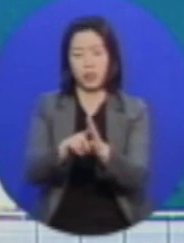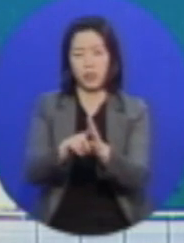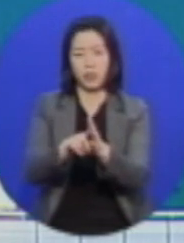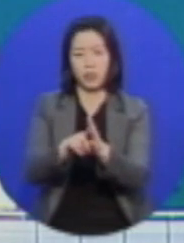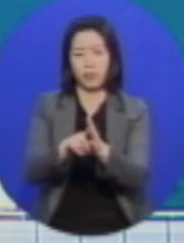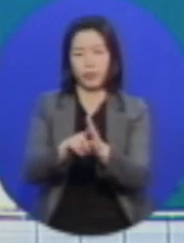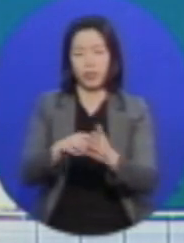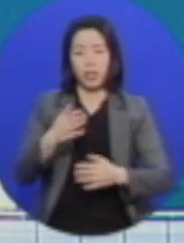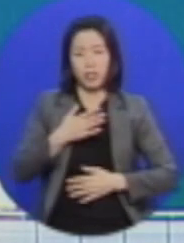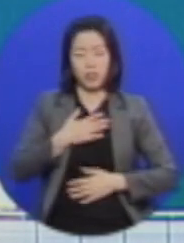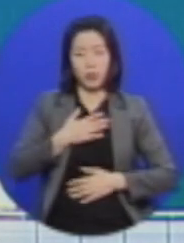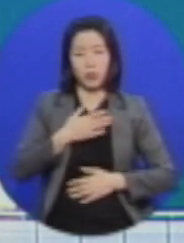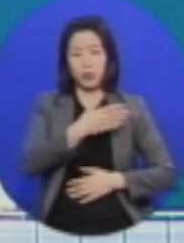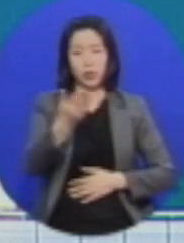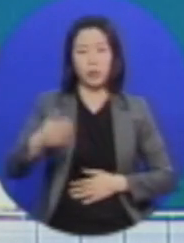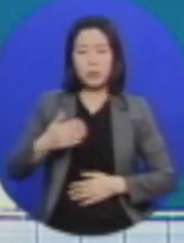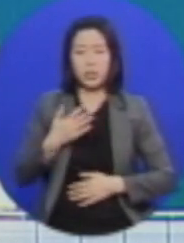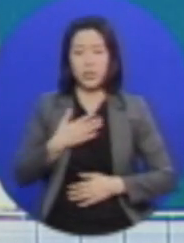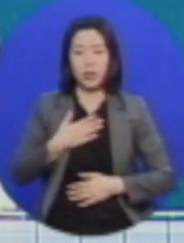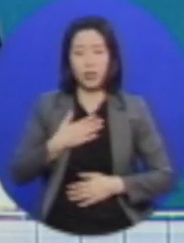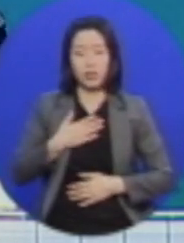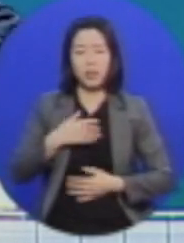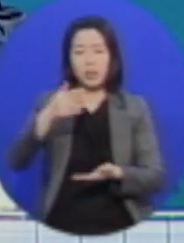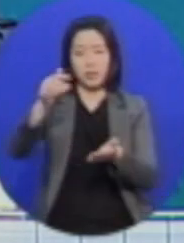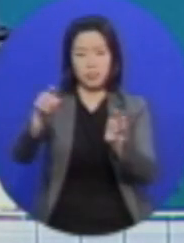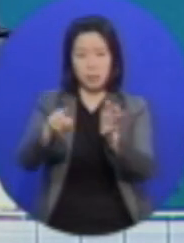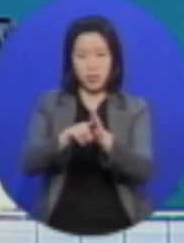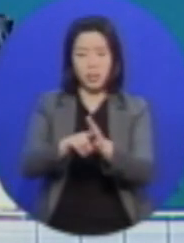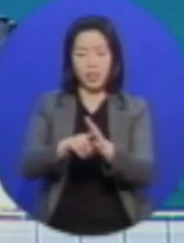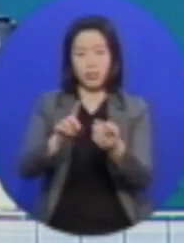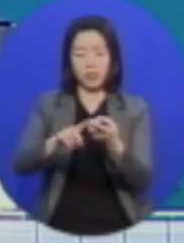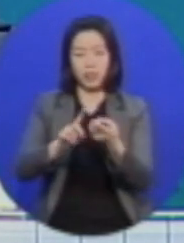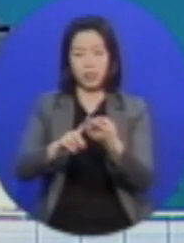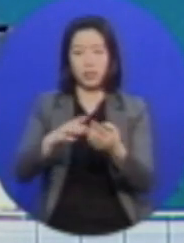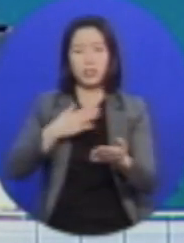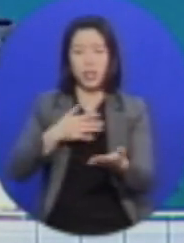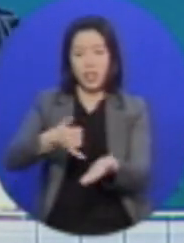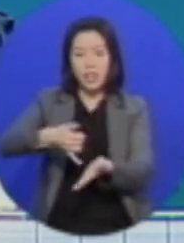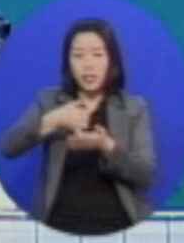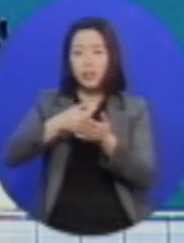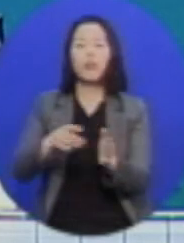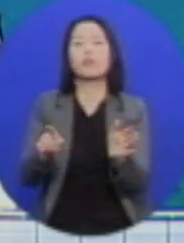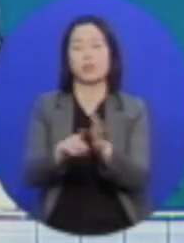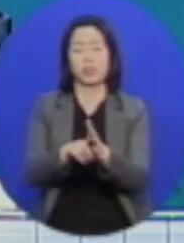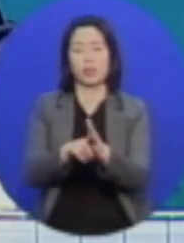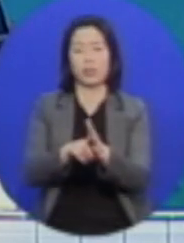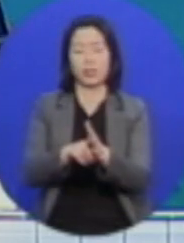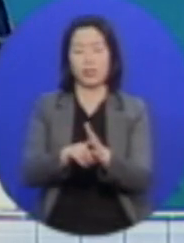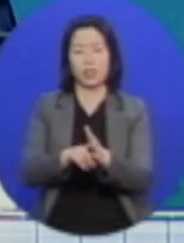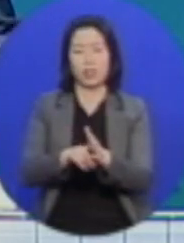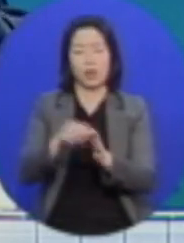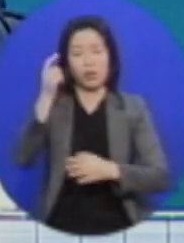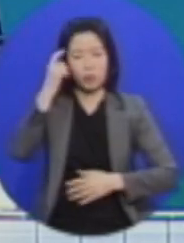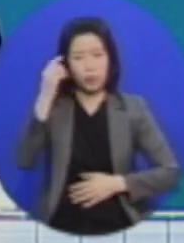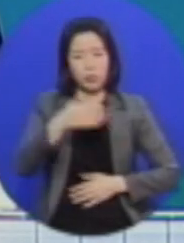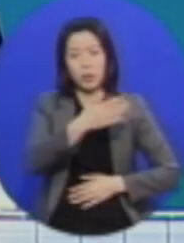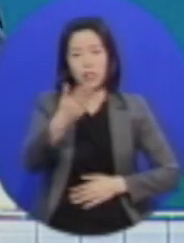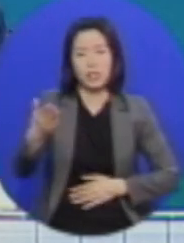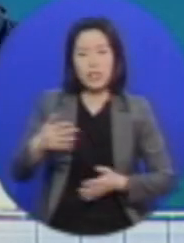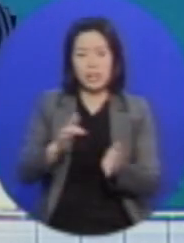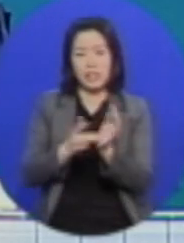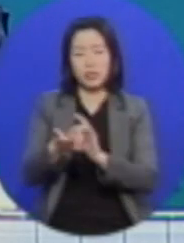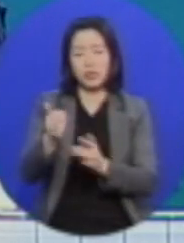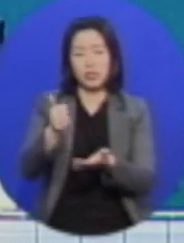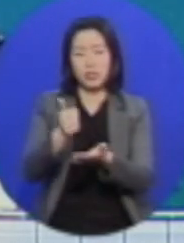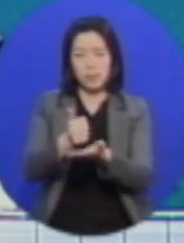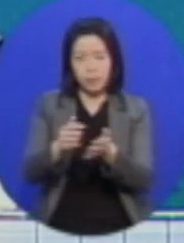제 인격을 믿는 거죠 예수님을 믿는다 그게 진짜 이어야 하는 거에요 여러분의 진짜